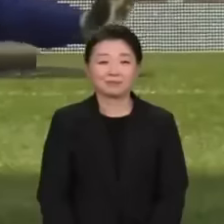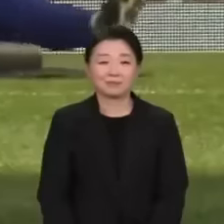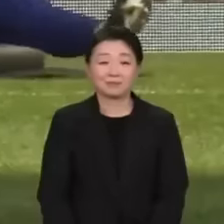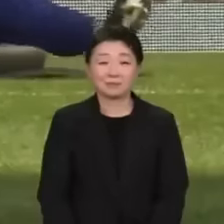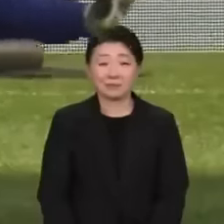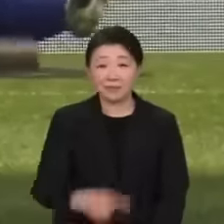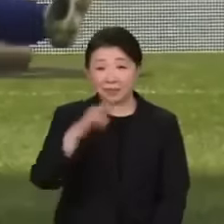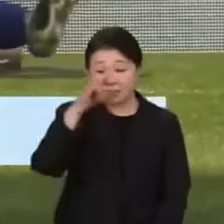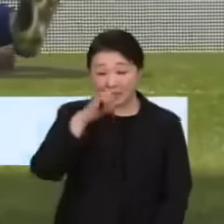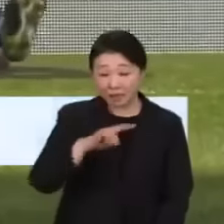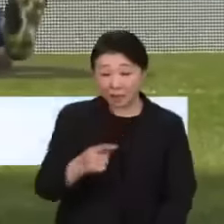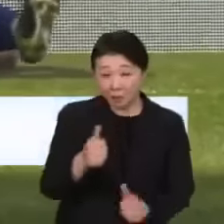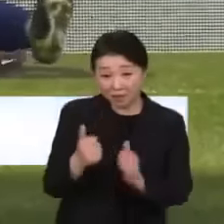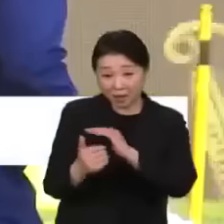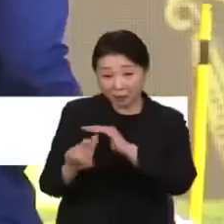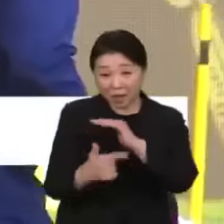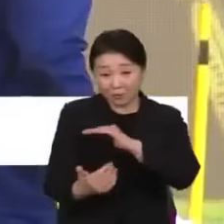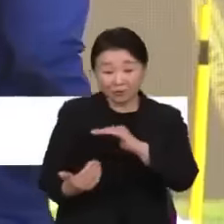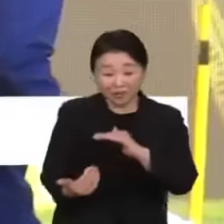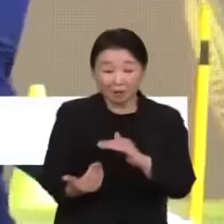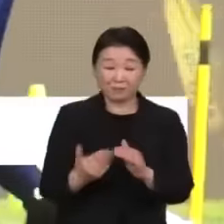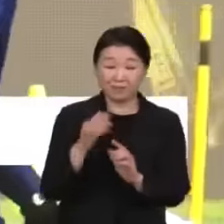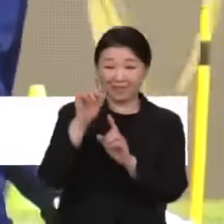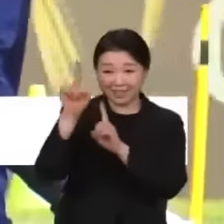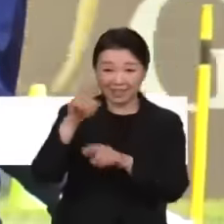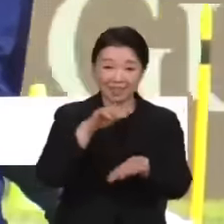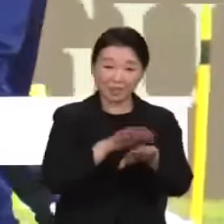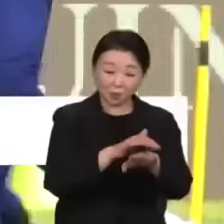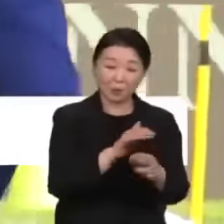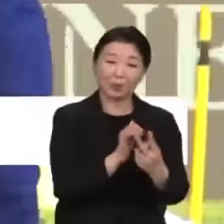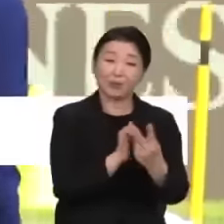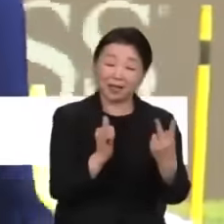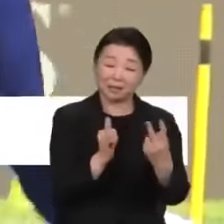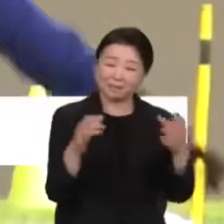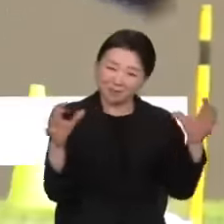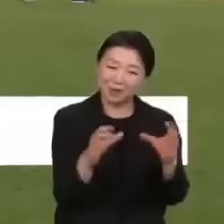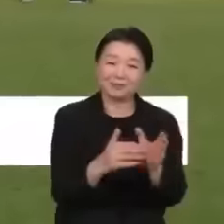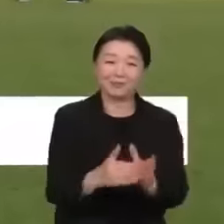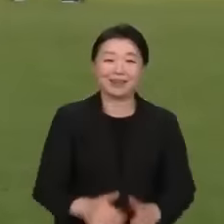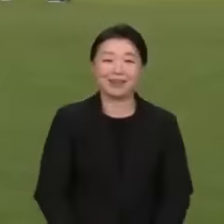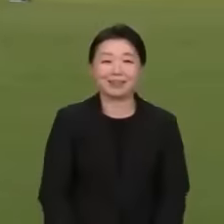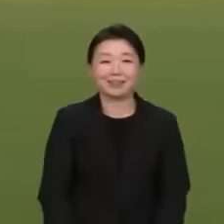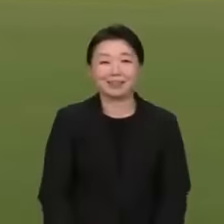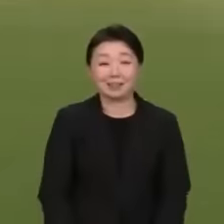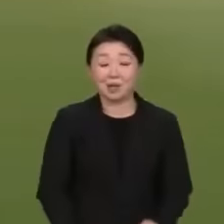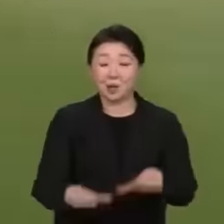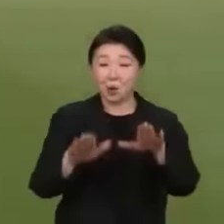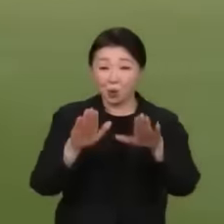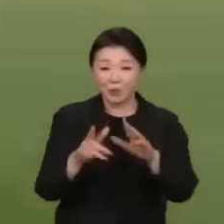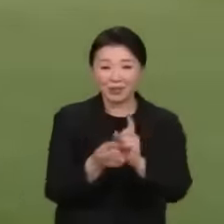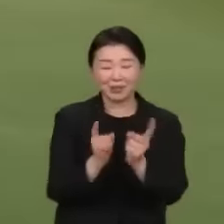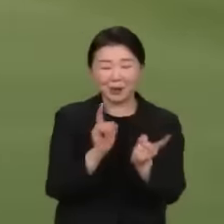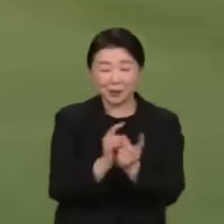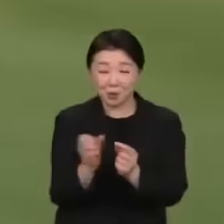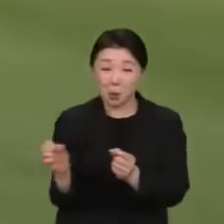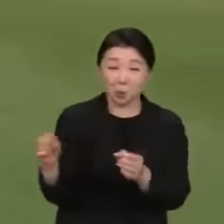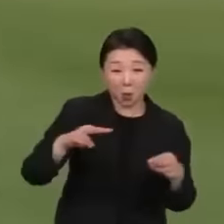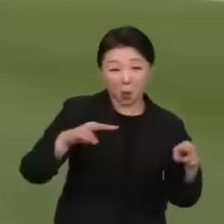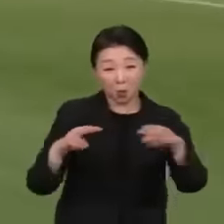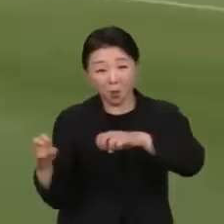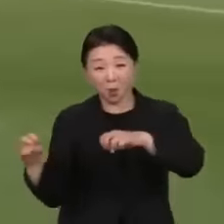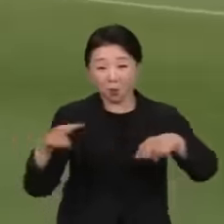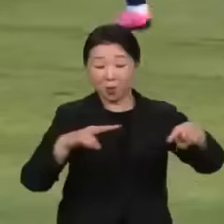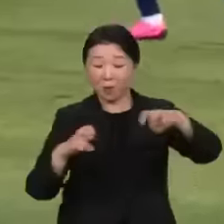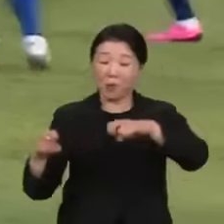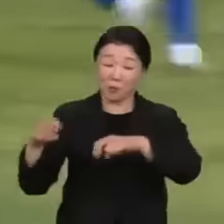태국전을 하루 앞두고 이강인부터 손흥민까지 축구대표팀 선수 모두가 모였습니다. 오늘은 서로 공을 주고받으며 몸을 푸는